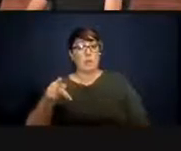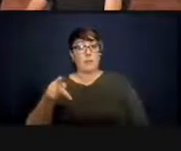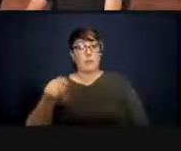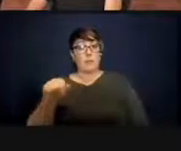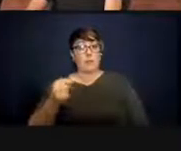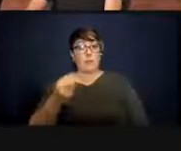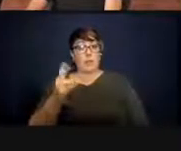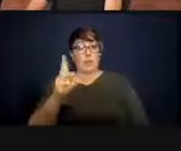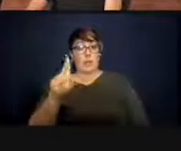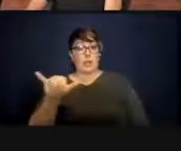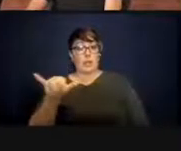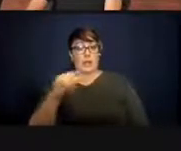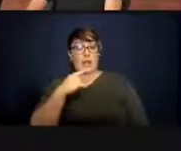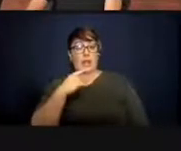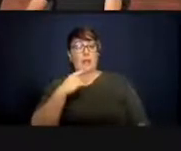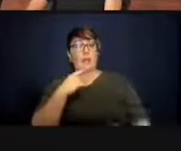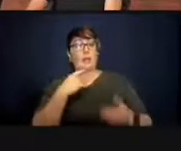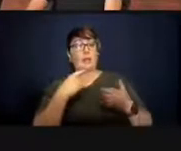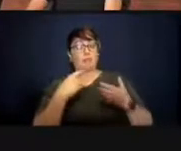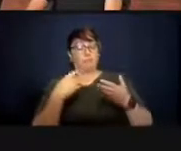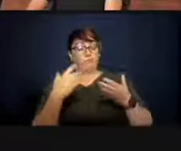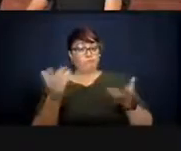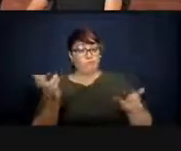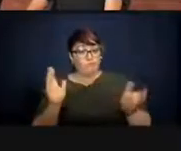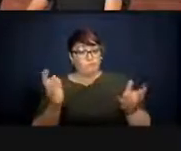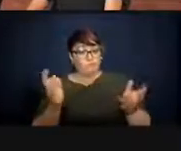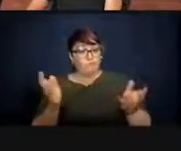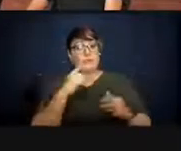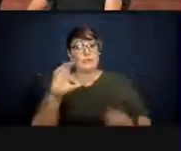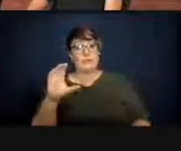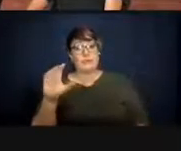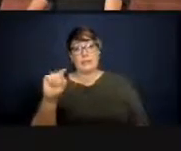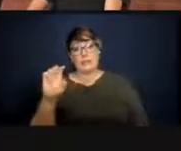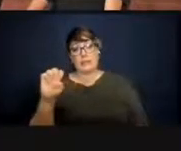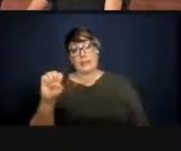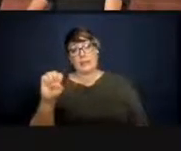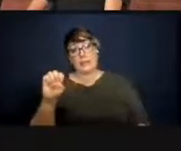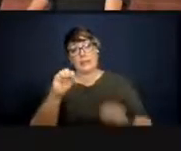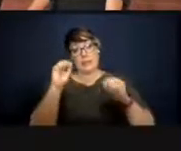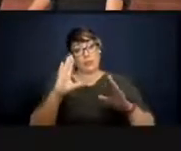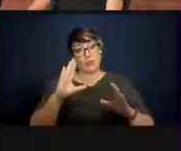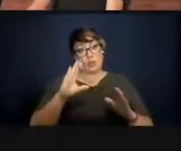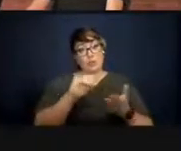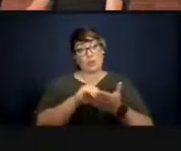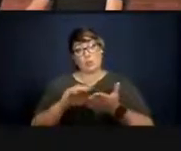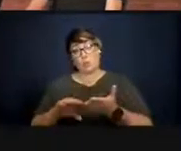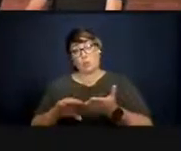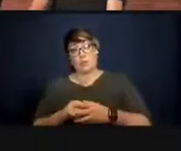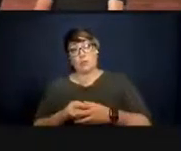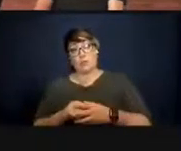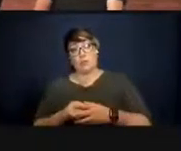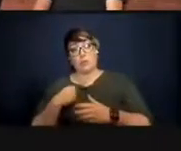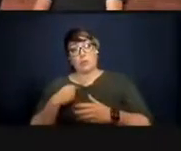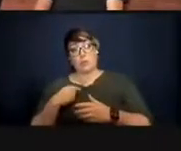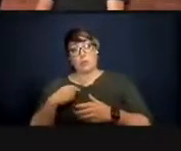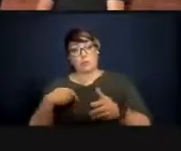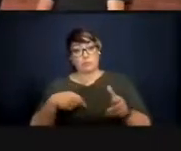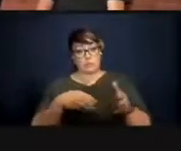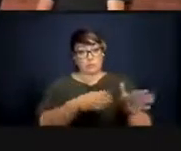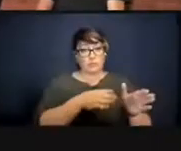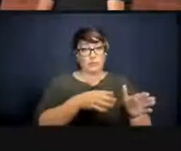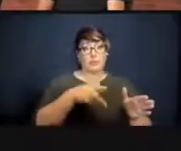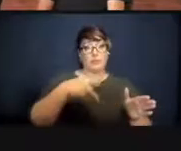kuna nilikuwa na majadiliano na baadhi ya walimu wetu, na unaingia